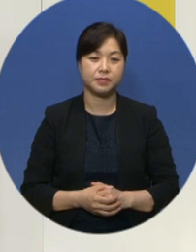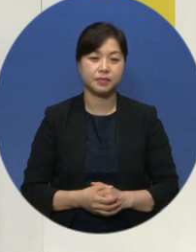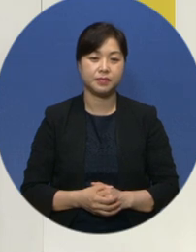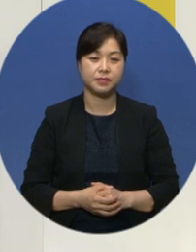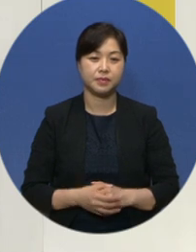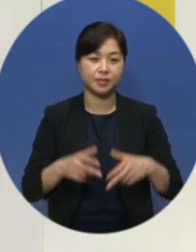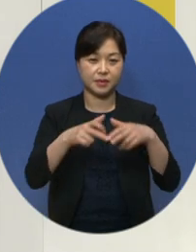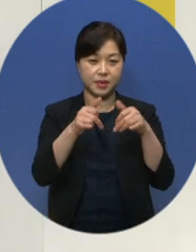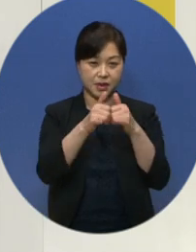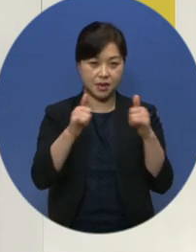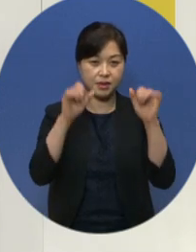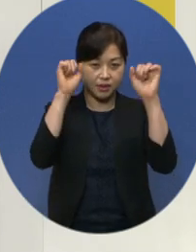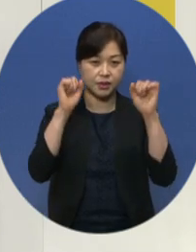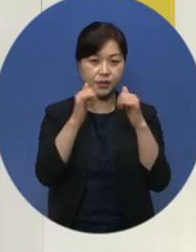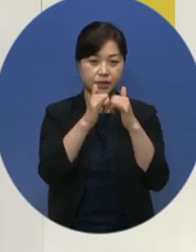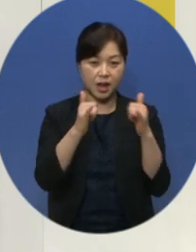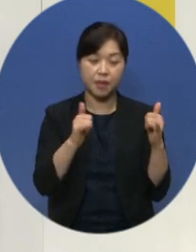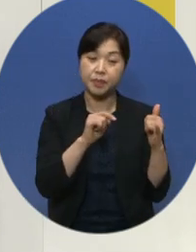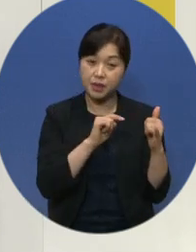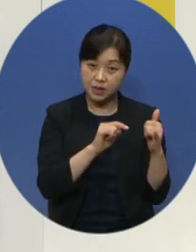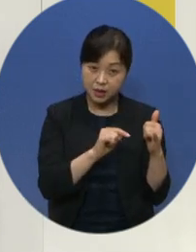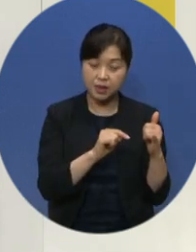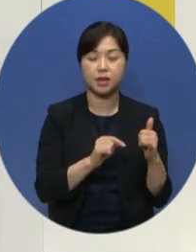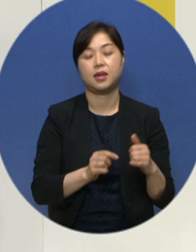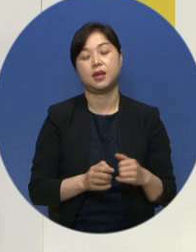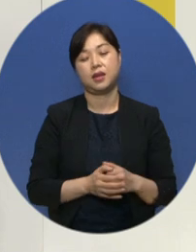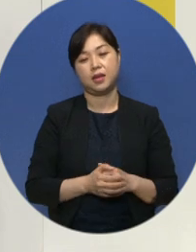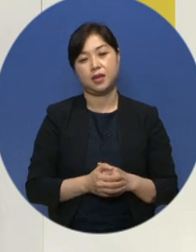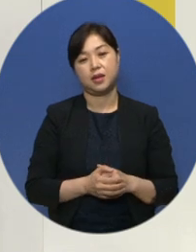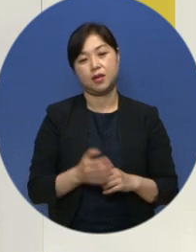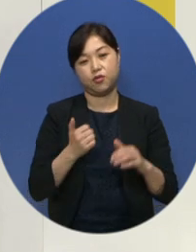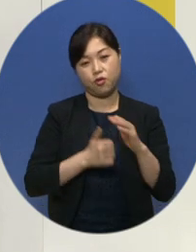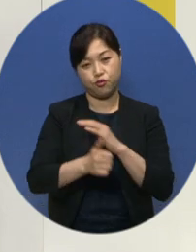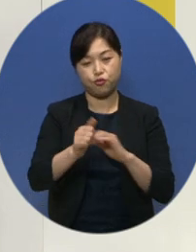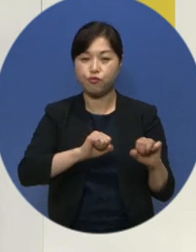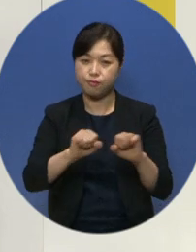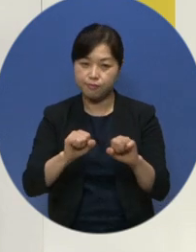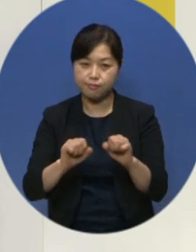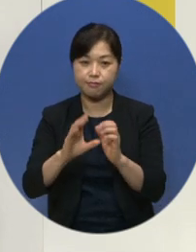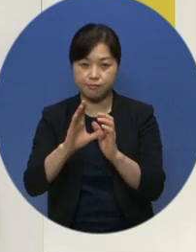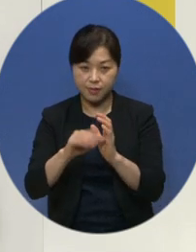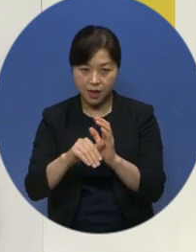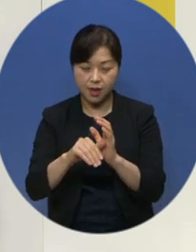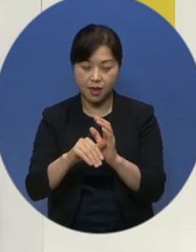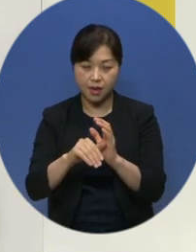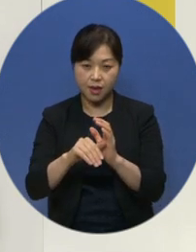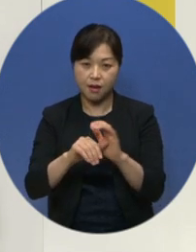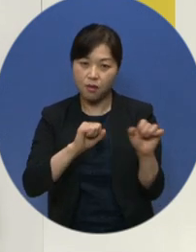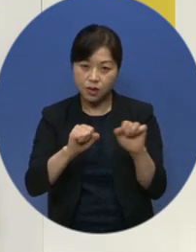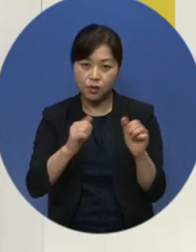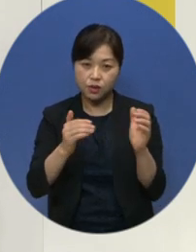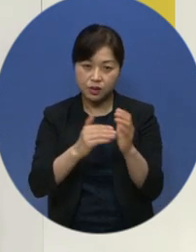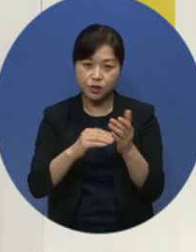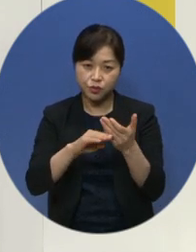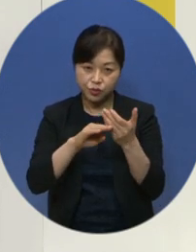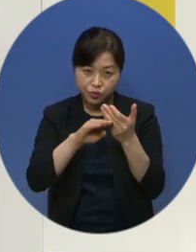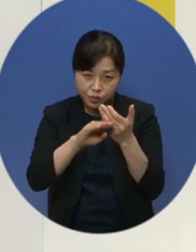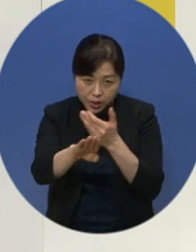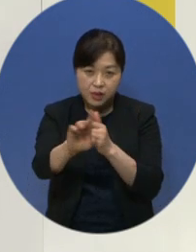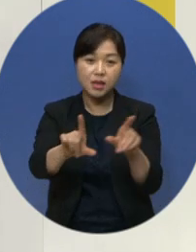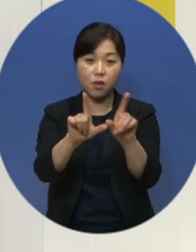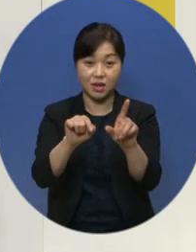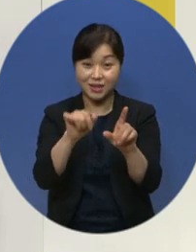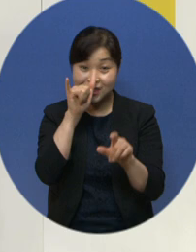장애인체육 인들이 음 선수생활을 하면서 하고 나서 에 그 생활 들도 또